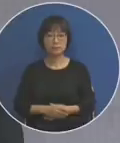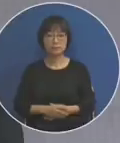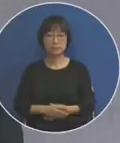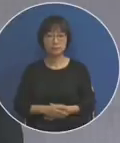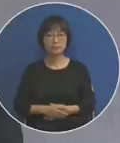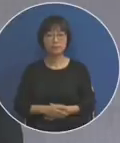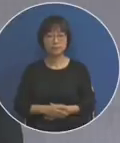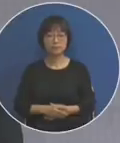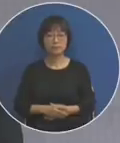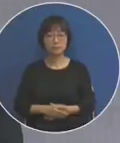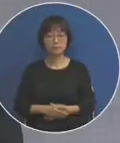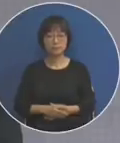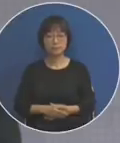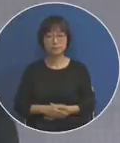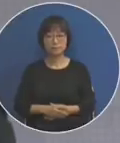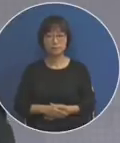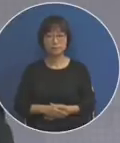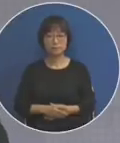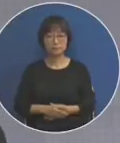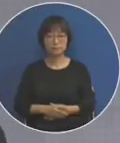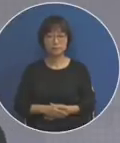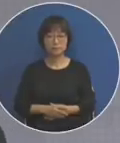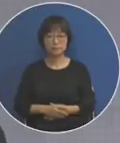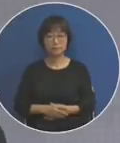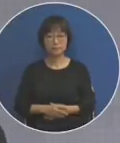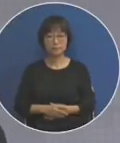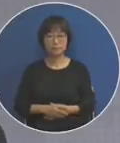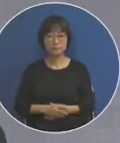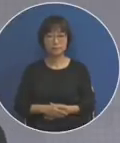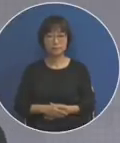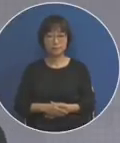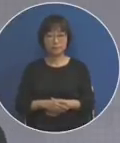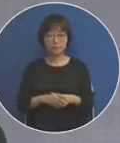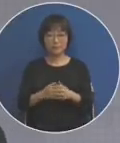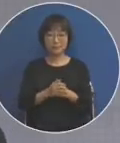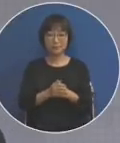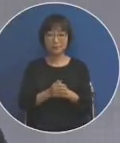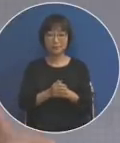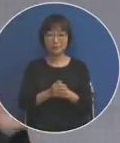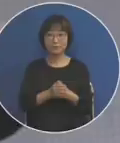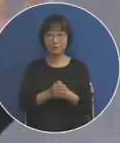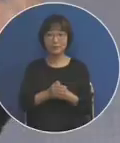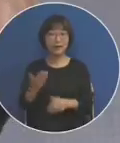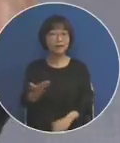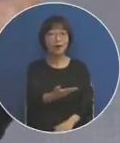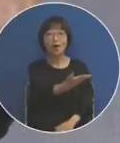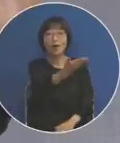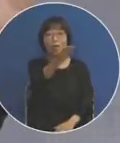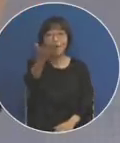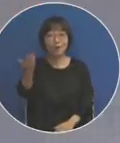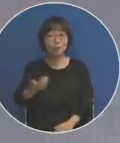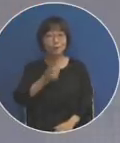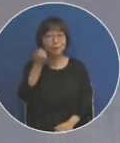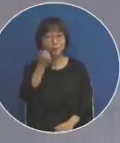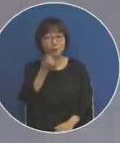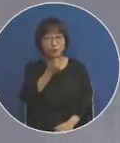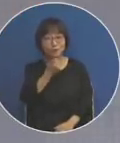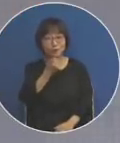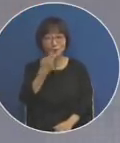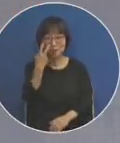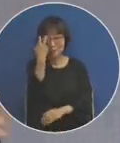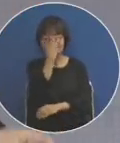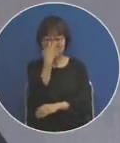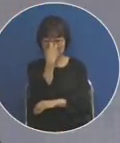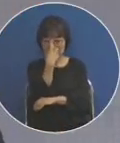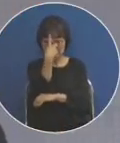육신적으로도 그렇습니다. It's the same thing physically. 여러분이 파수꾼인데 잠을 자거나 그 하면요, 이 사단이 다 공격을 한단 말이에요. What